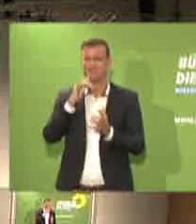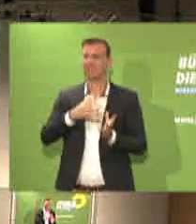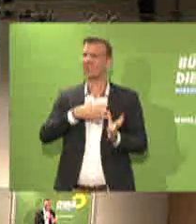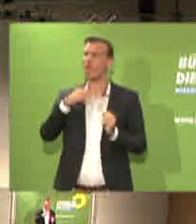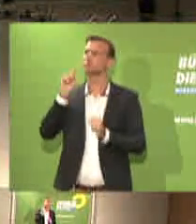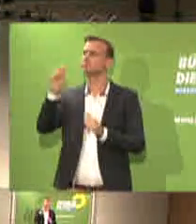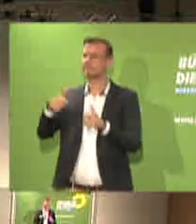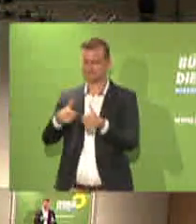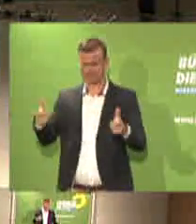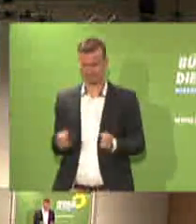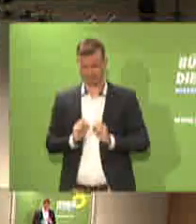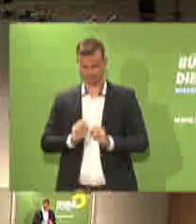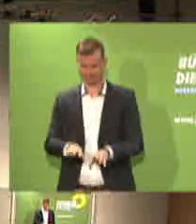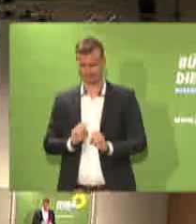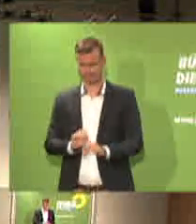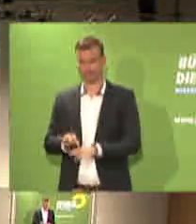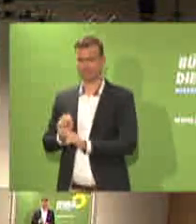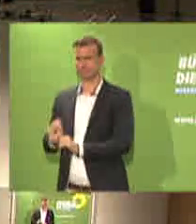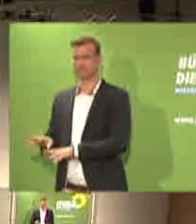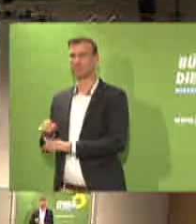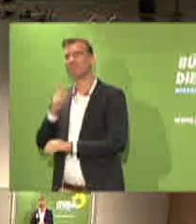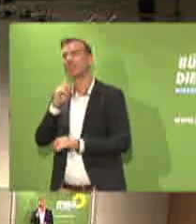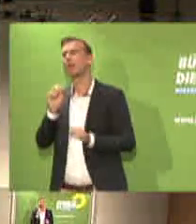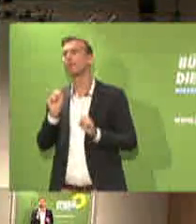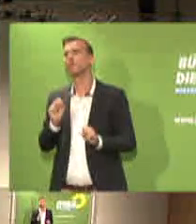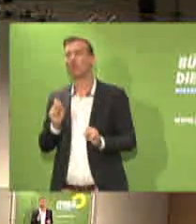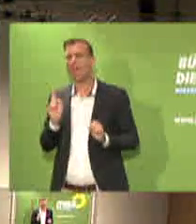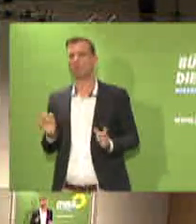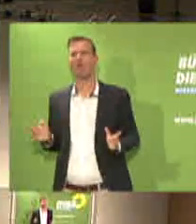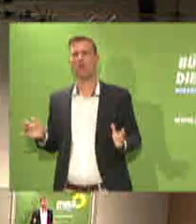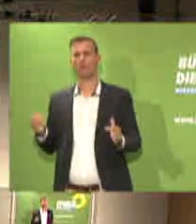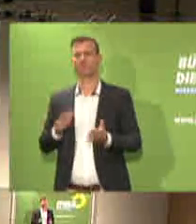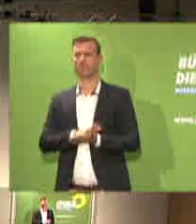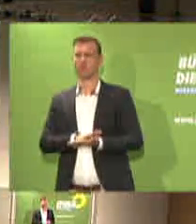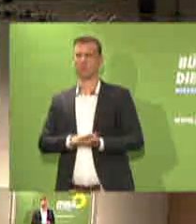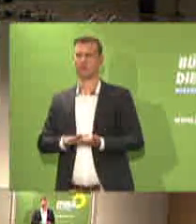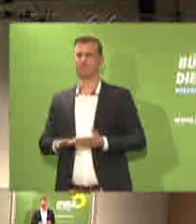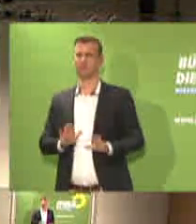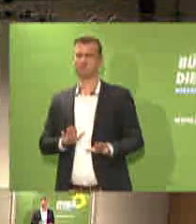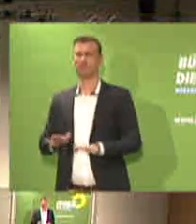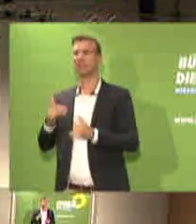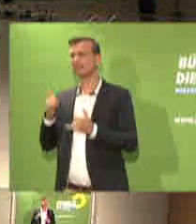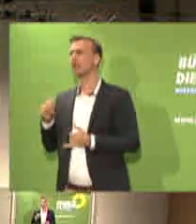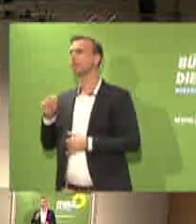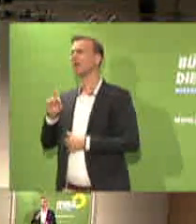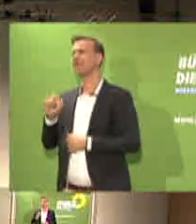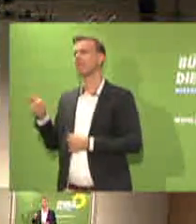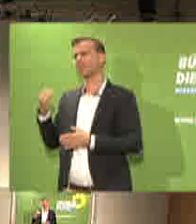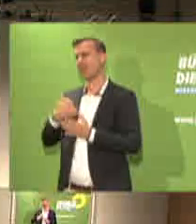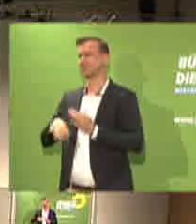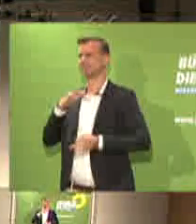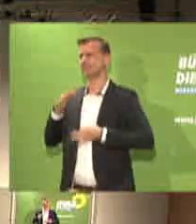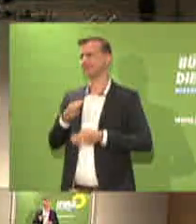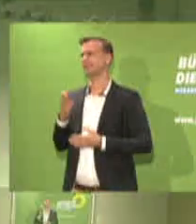in die entsprechenden Container zu entsorgen und wenn es geht, möglichst aufgeräumt alles zu hinterlassen. Ansonsten hat jetzt die Marianne das letzte Wort.